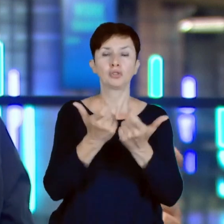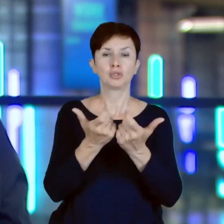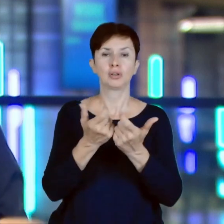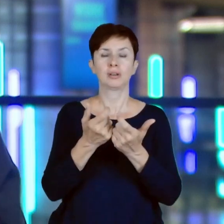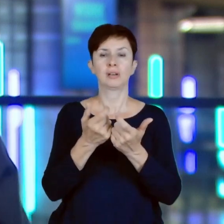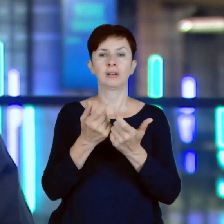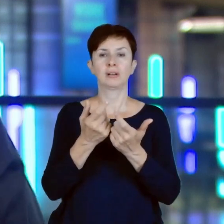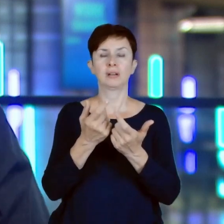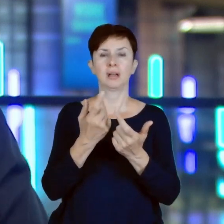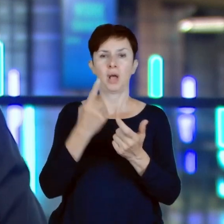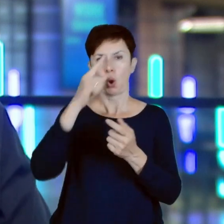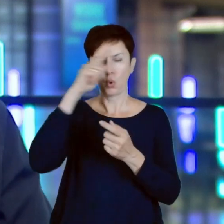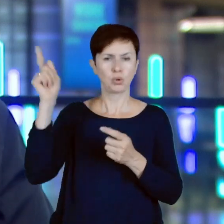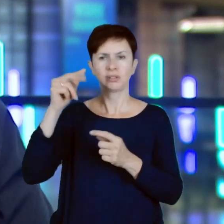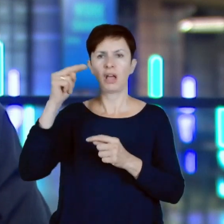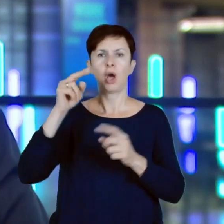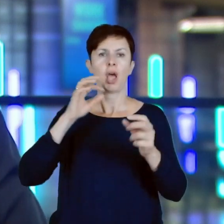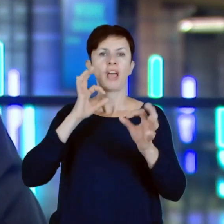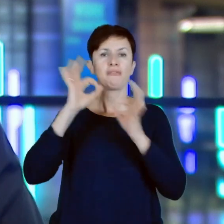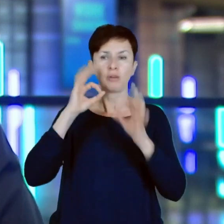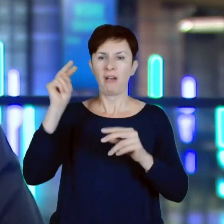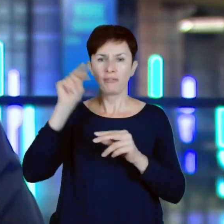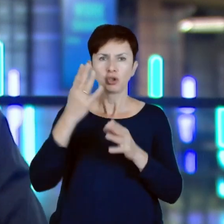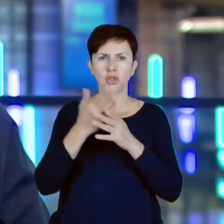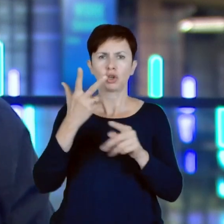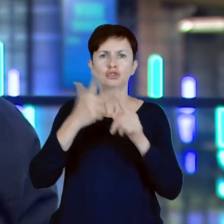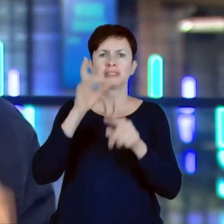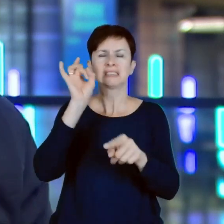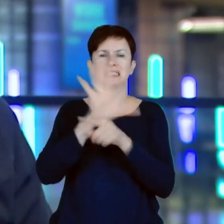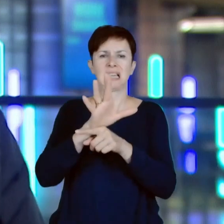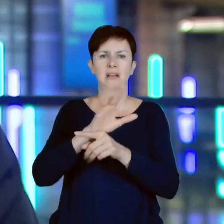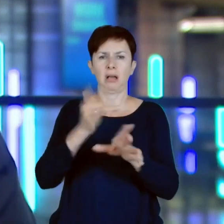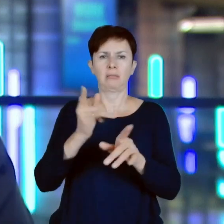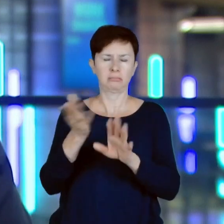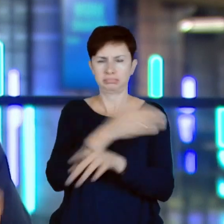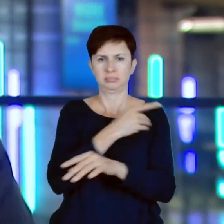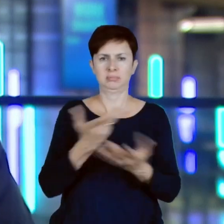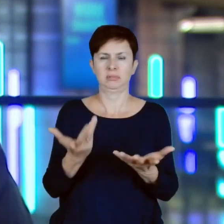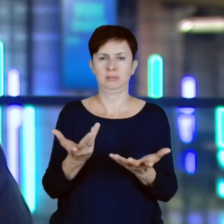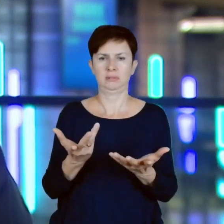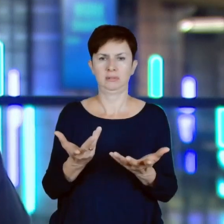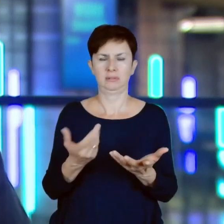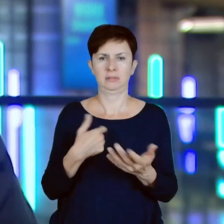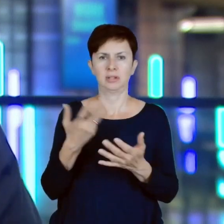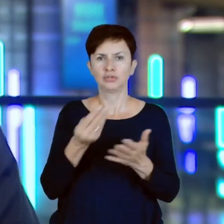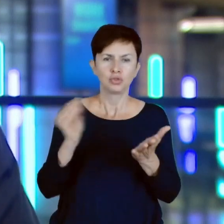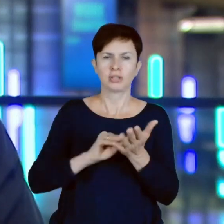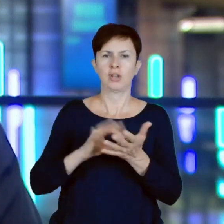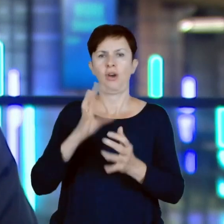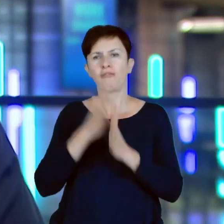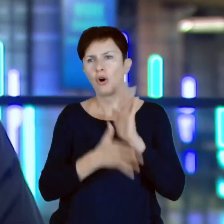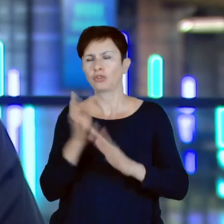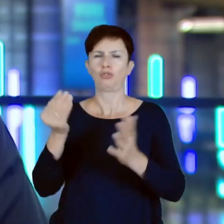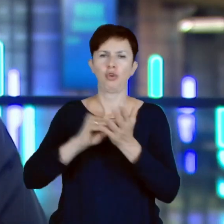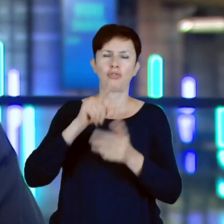pół minuty, a jedyne, co się narzuca, to umowny wyścig zbrojeń medialnych. No to jeszcze dobijmy, to mówmy jeszcze głośniej. Zaraz wszyscy mówimy głośno